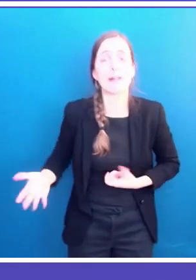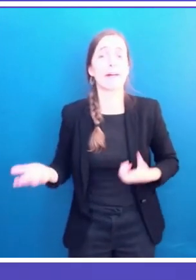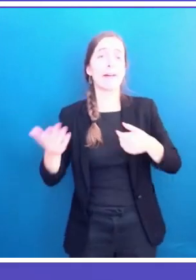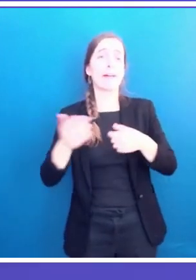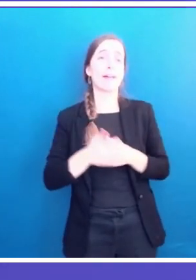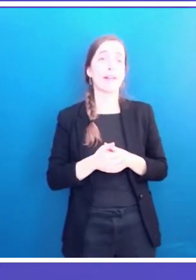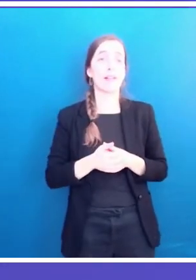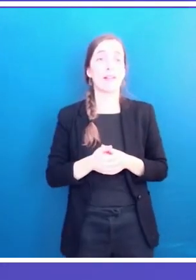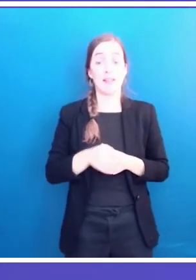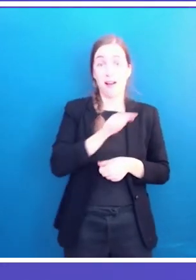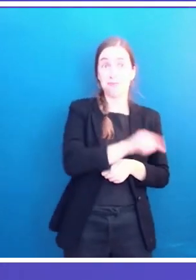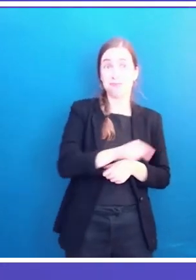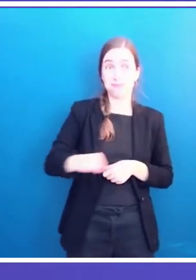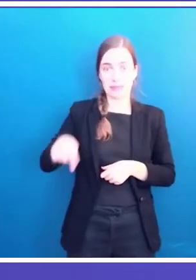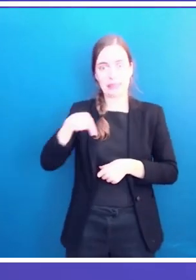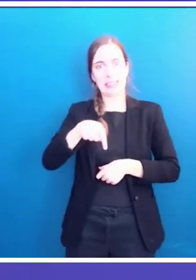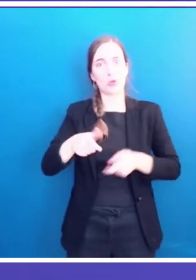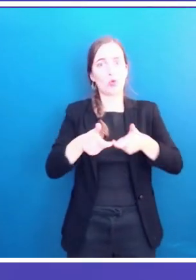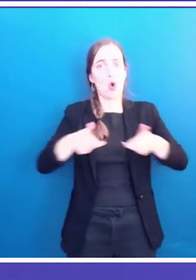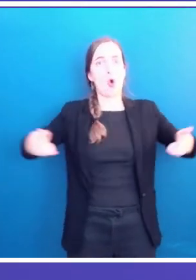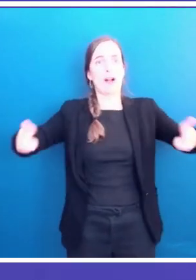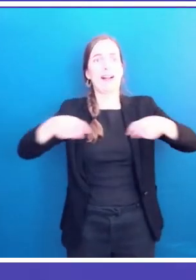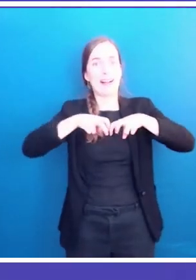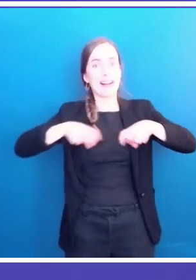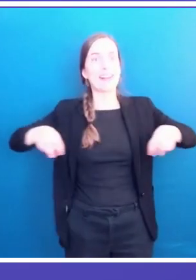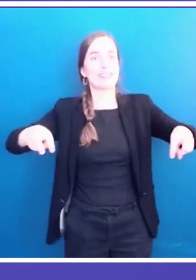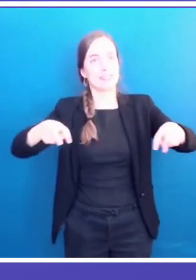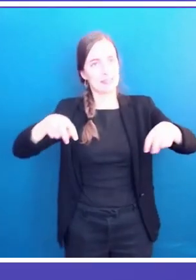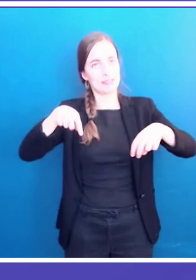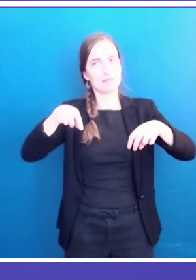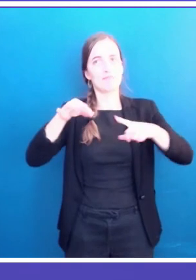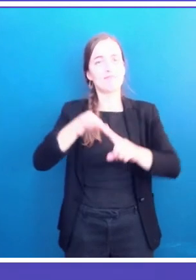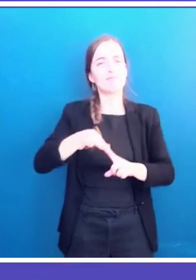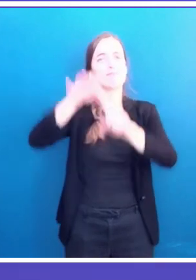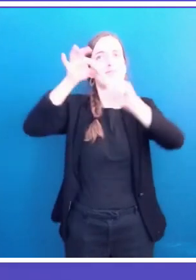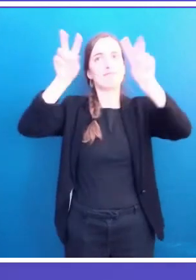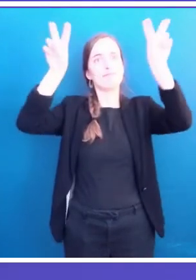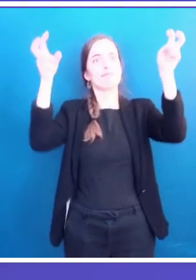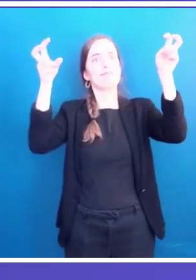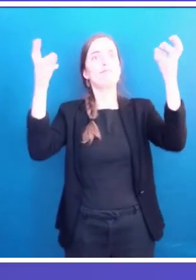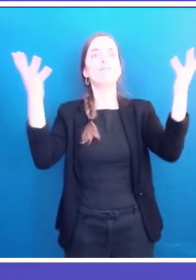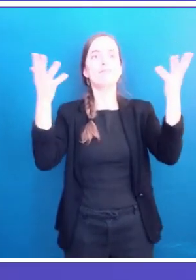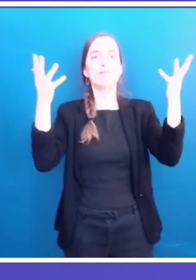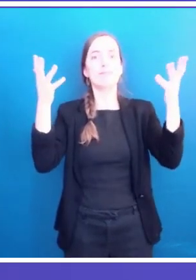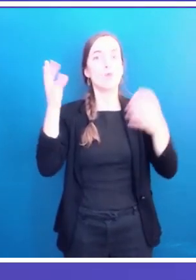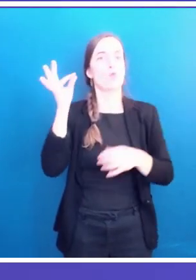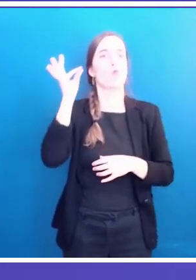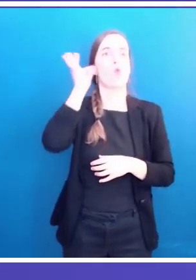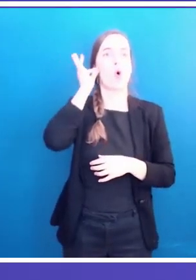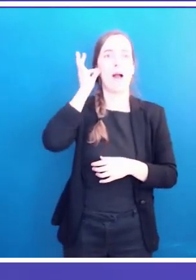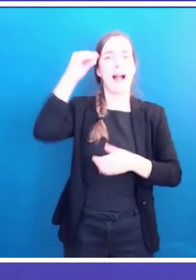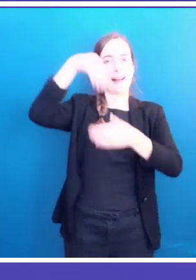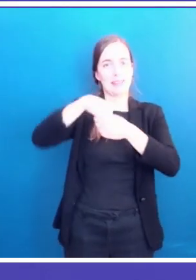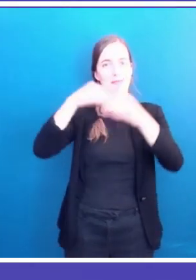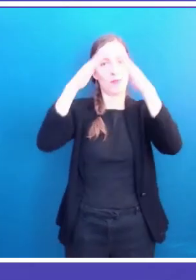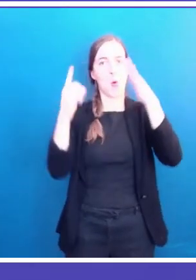مختلف أنواع الهيئات والجمعيات التي نعمل معها كمجلس